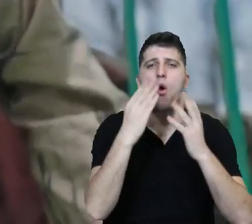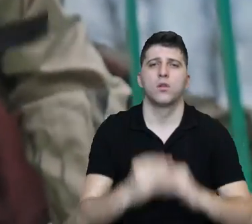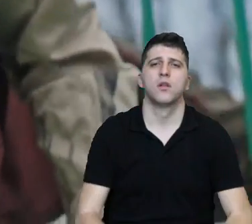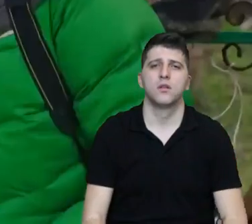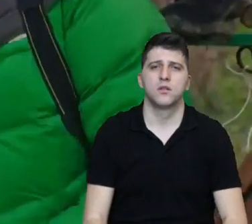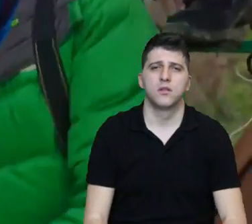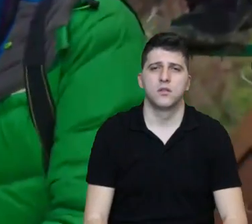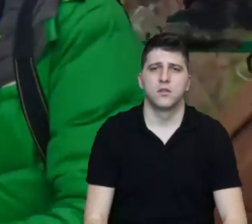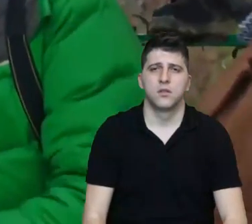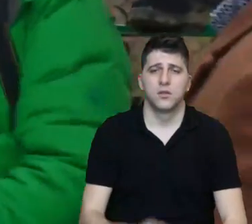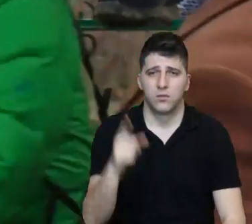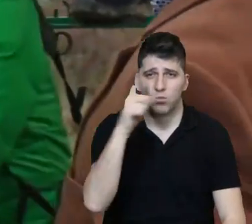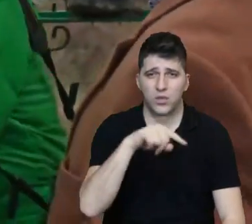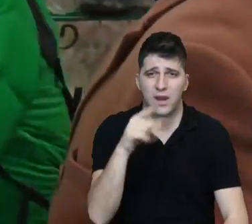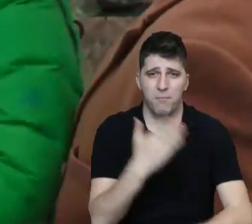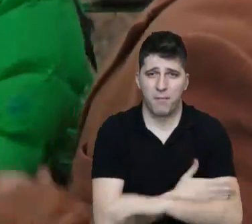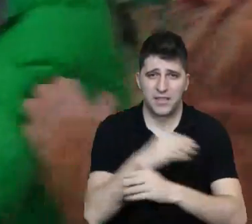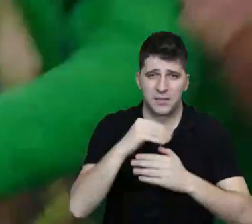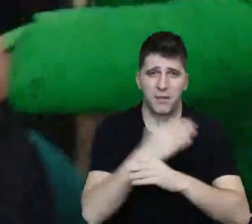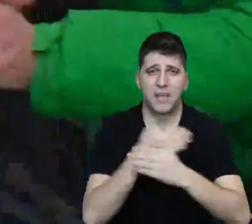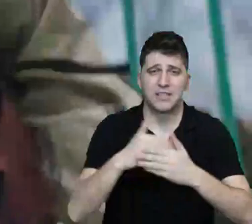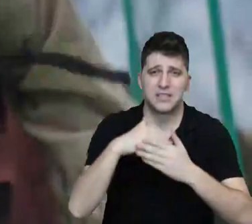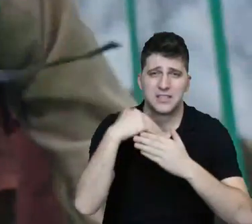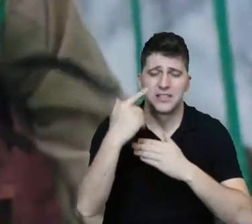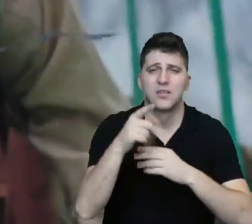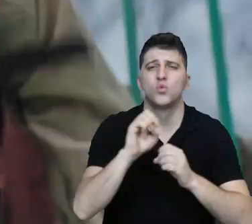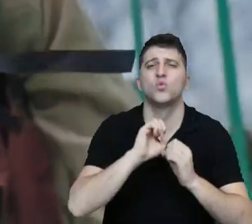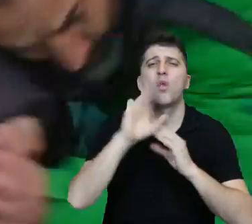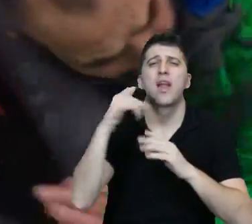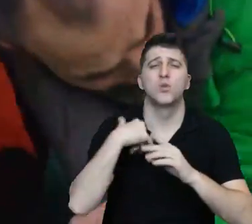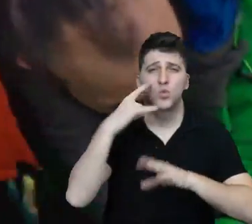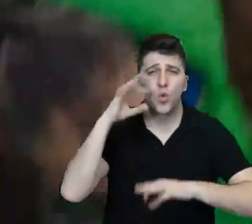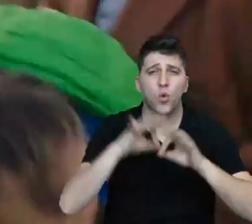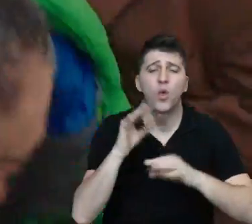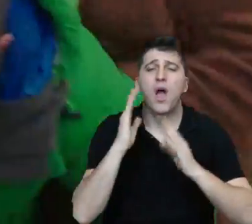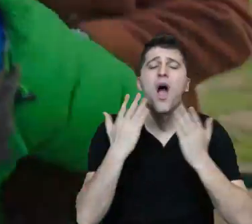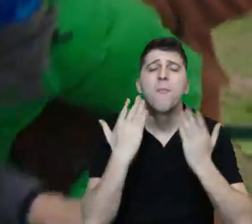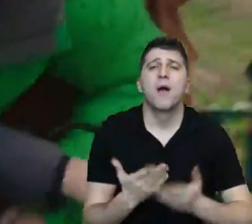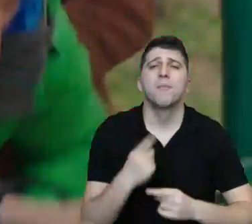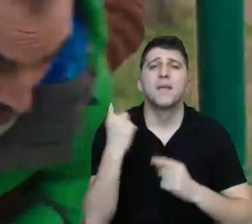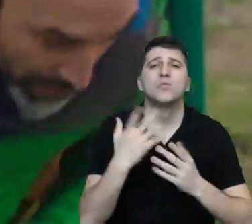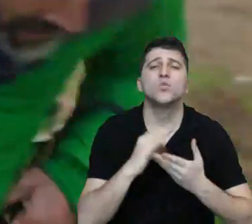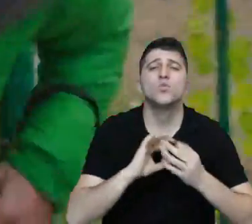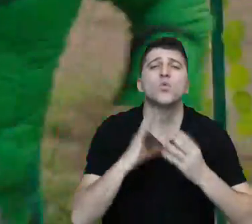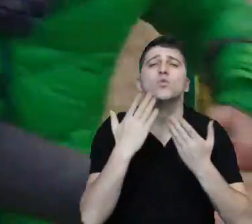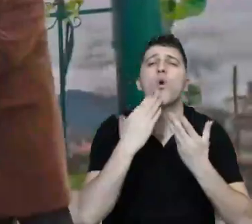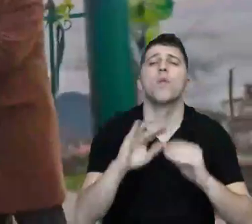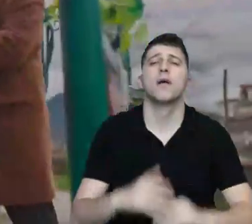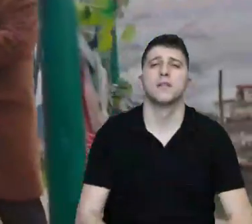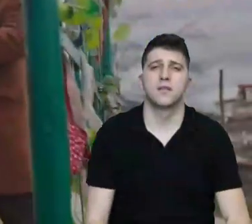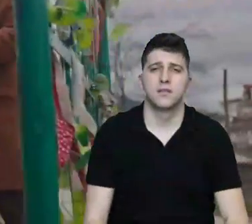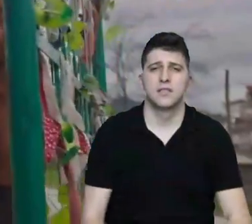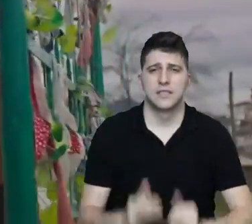oldular. Bunları yurt içinde, yurt dışında ve tabiplere gönderdik. Ama bir türlü iflah olmadılar.